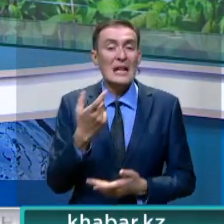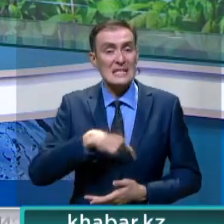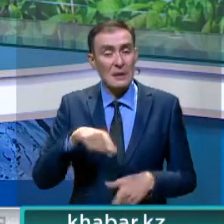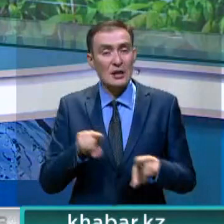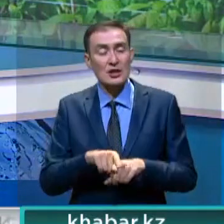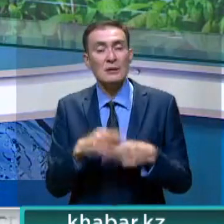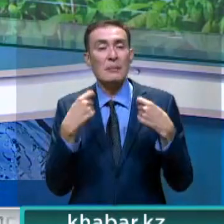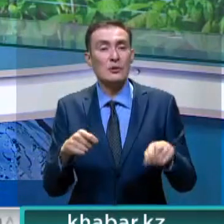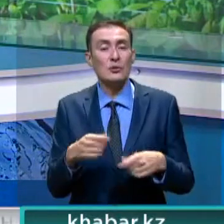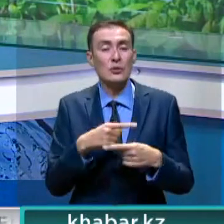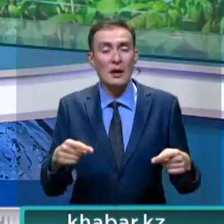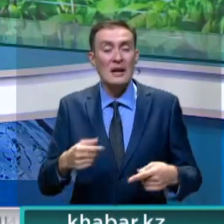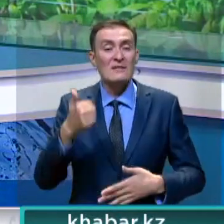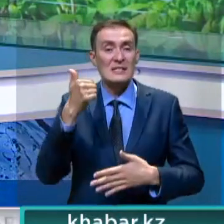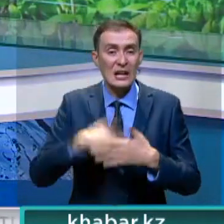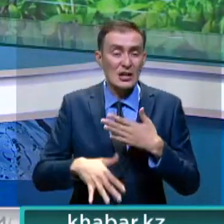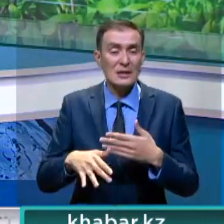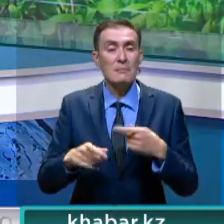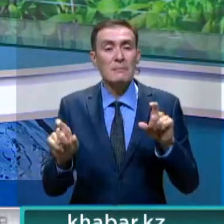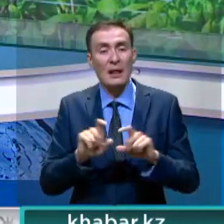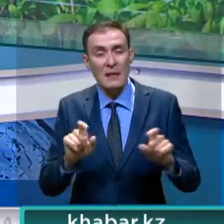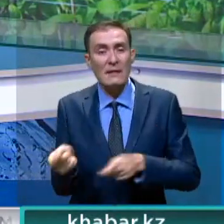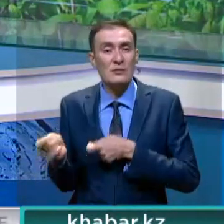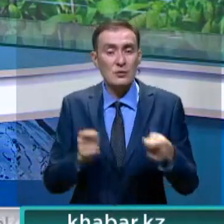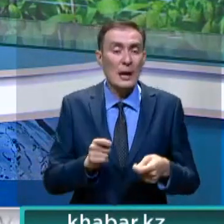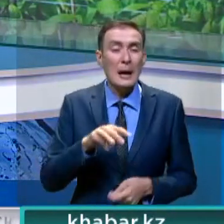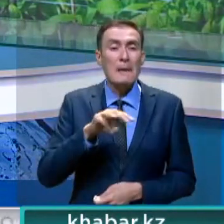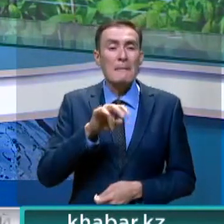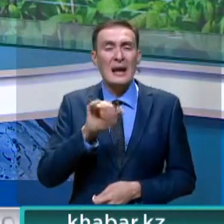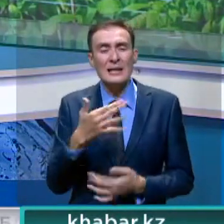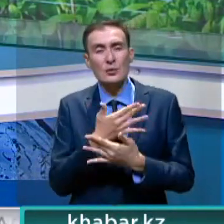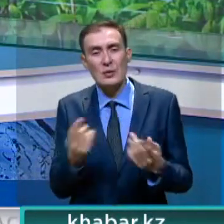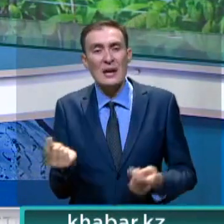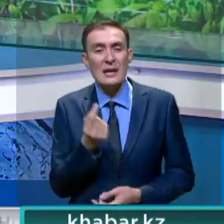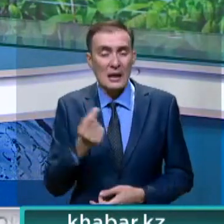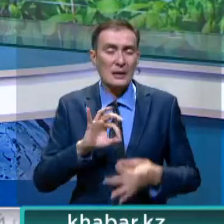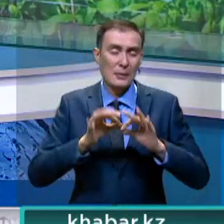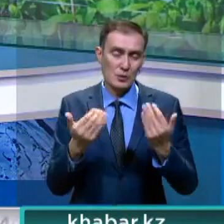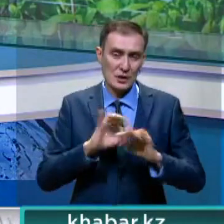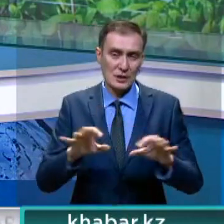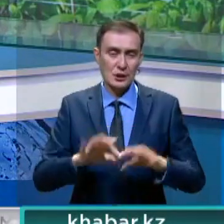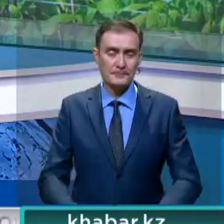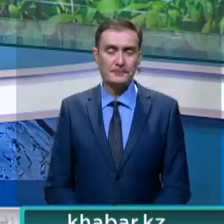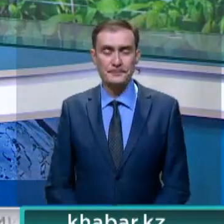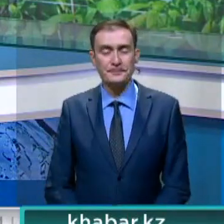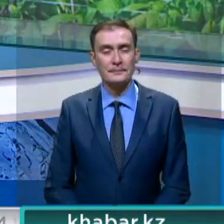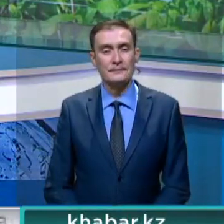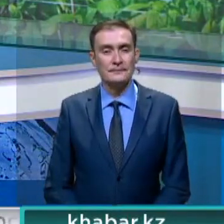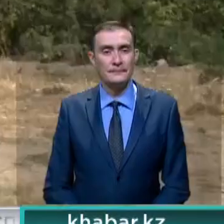и для других. На столичные и не только прилавки уже везут малину, ежевику и яблоки. Подробнее Екатерина Попкова.